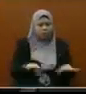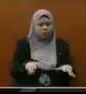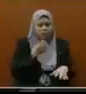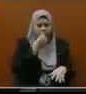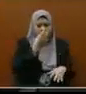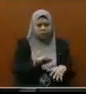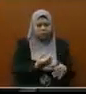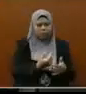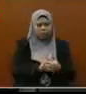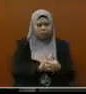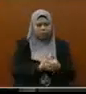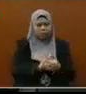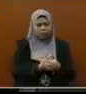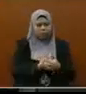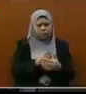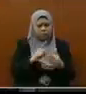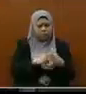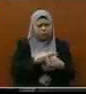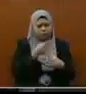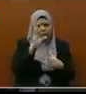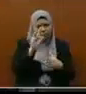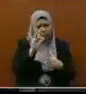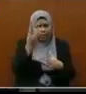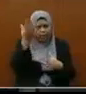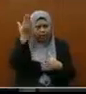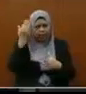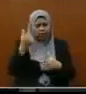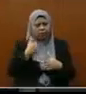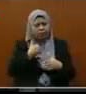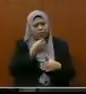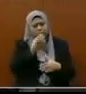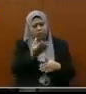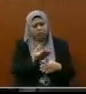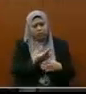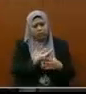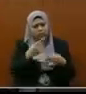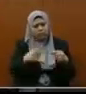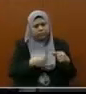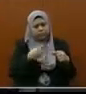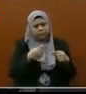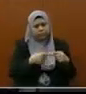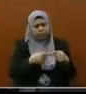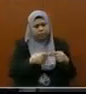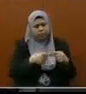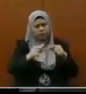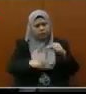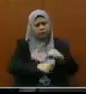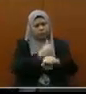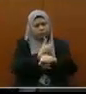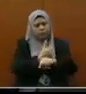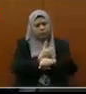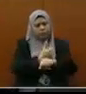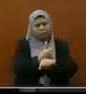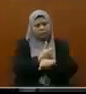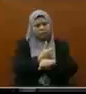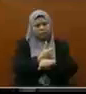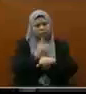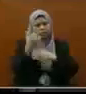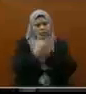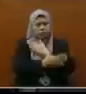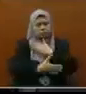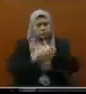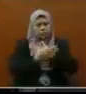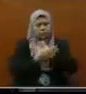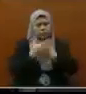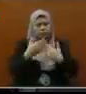lagi bulan Ogos baru-baru ini, yang menyatakan bahawa apabila pertumbuhan negara secara keseluruhannya telah